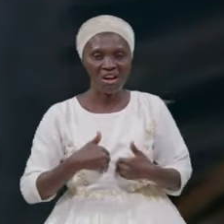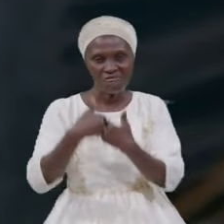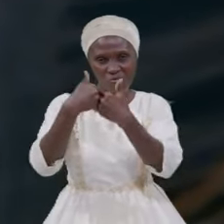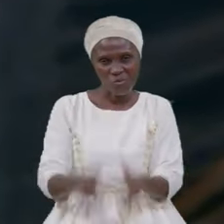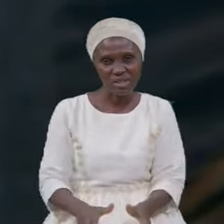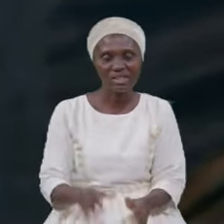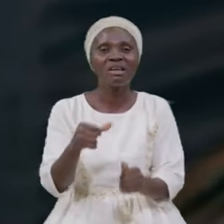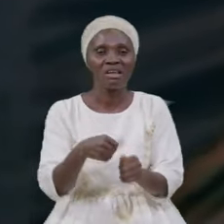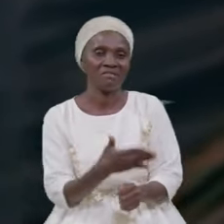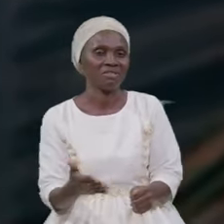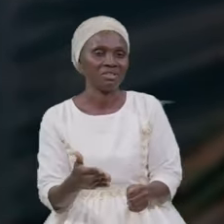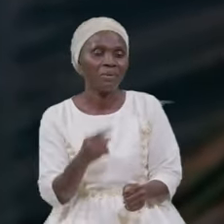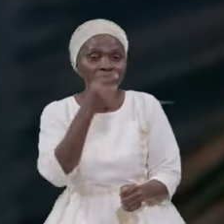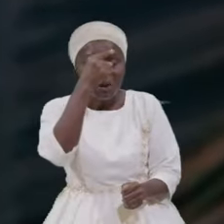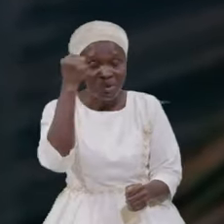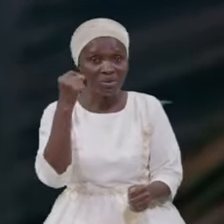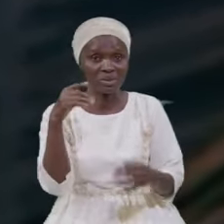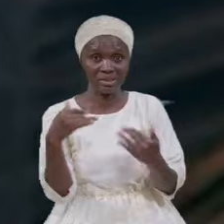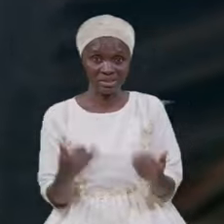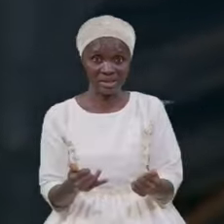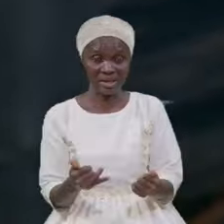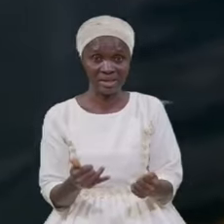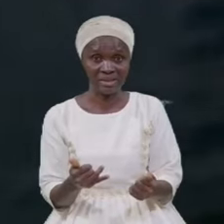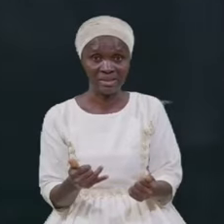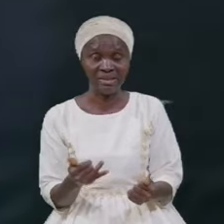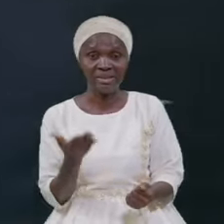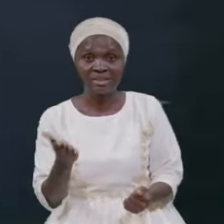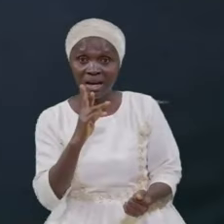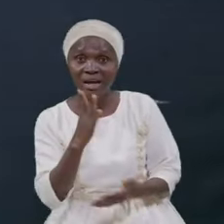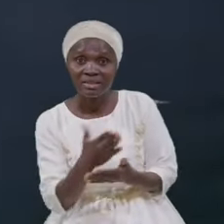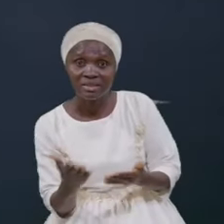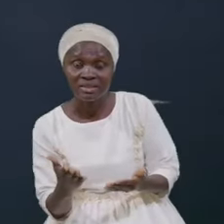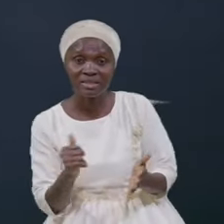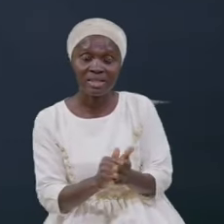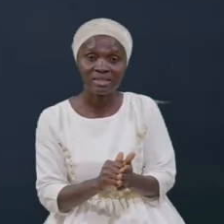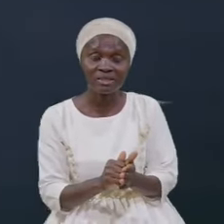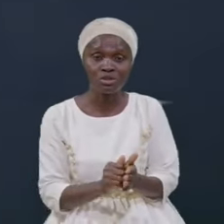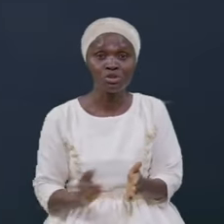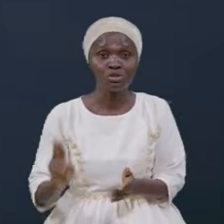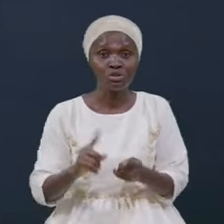les choses qui te plaisaient ne te plaisent plus.